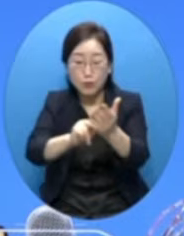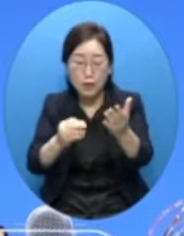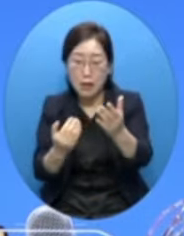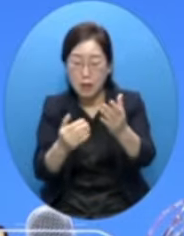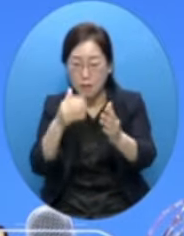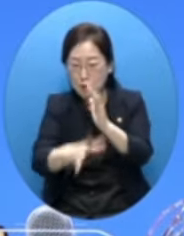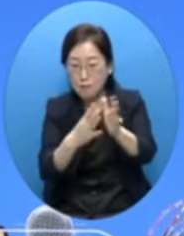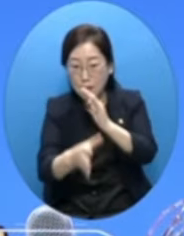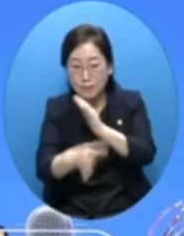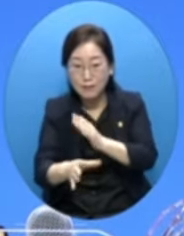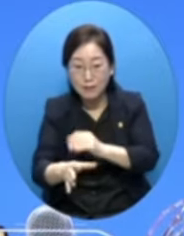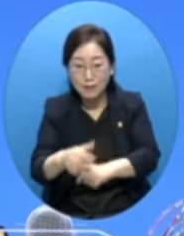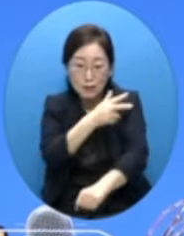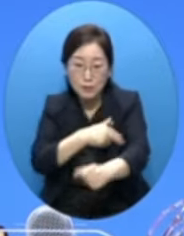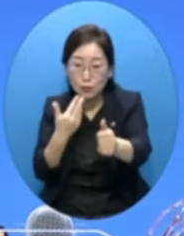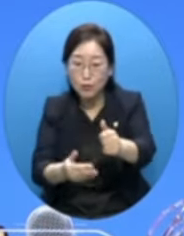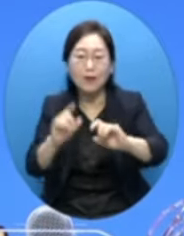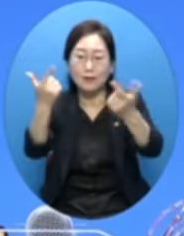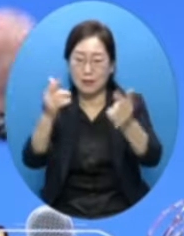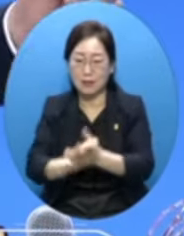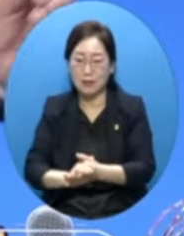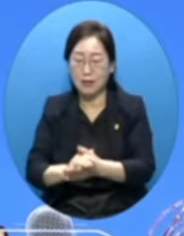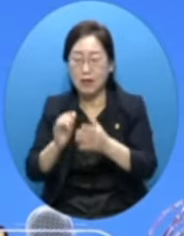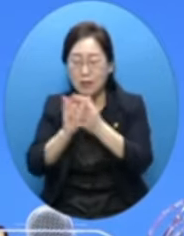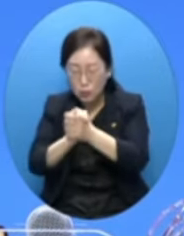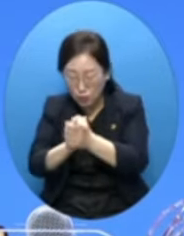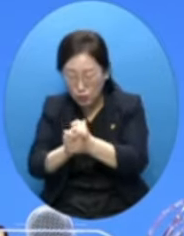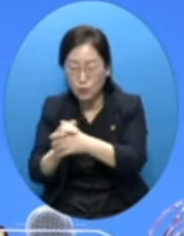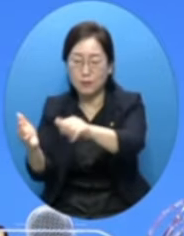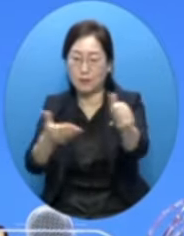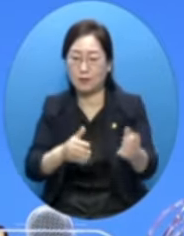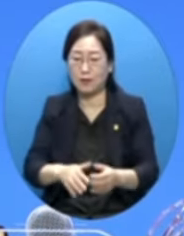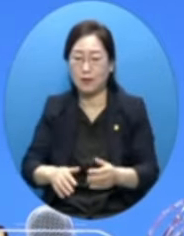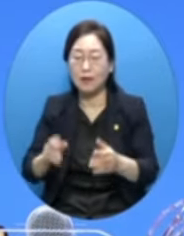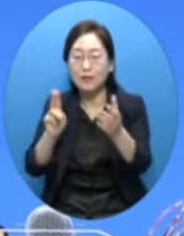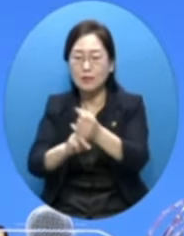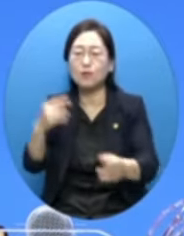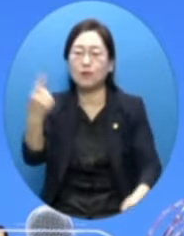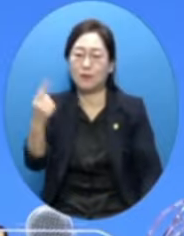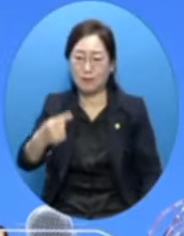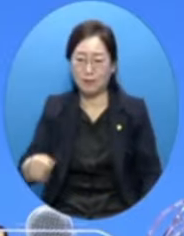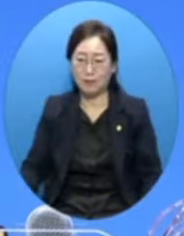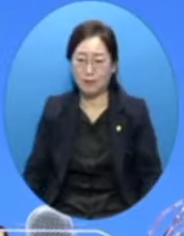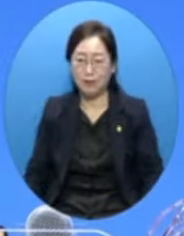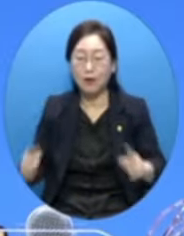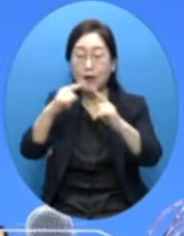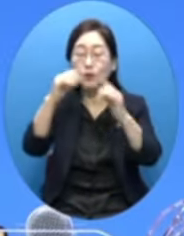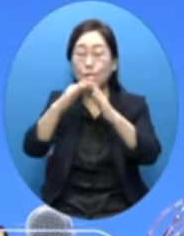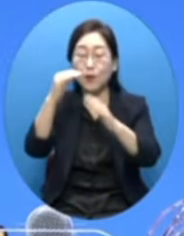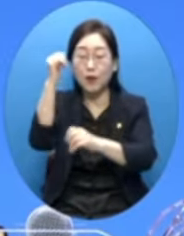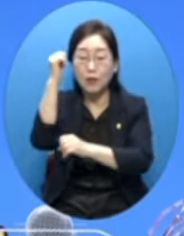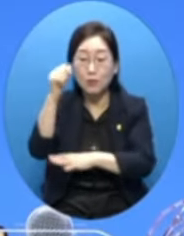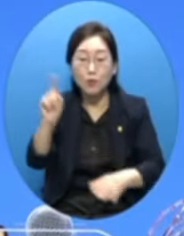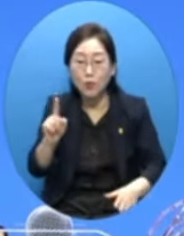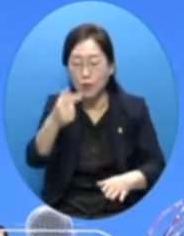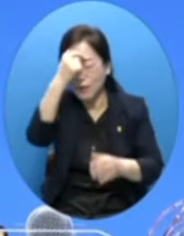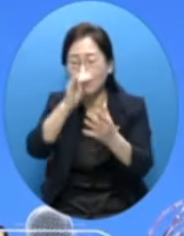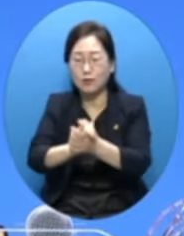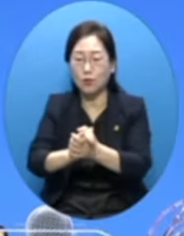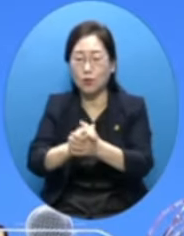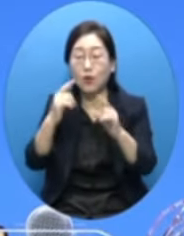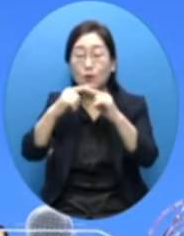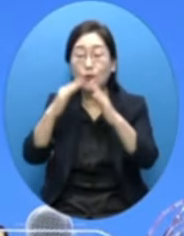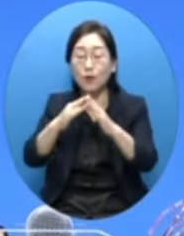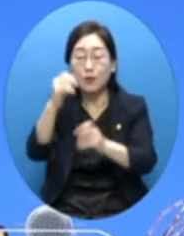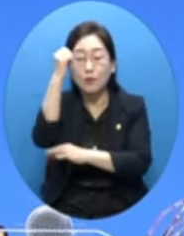엎드려 기도하고 또 기도하고 또 기도하면 문제가 해결되는 것입니다. 기적이 일어나는 것입니다. 교회의 본질은 기도하는 것입니다. 교회의 본질은